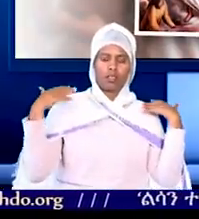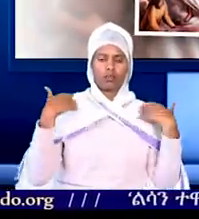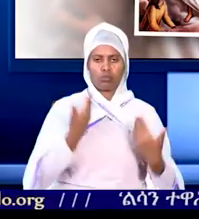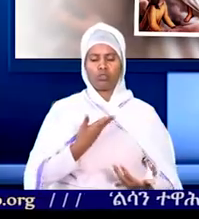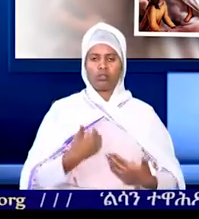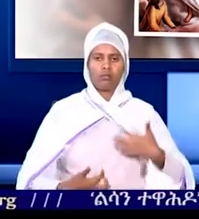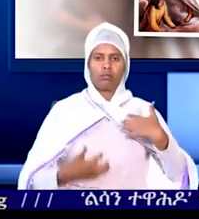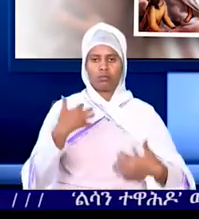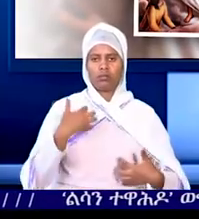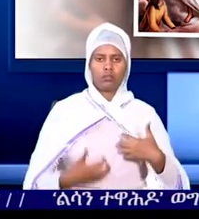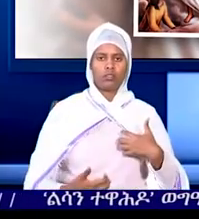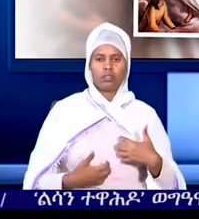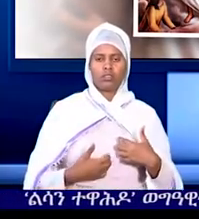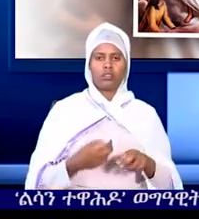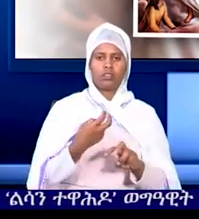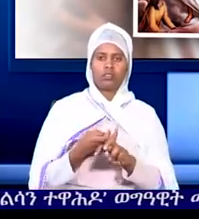ምሽባርን